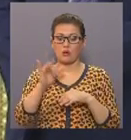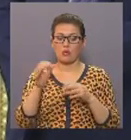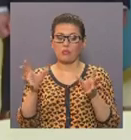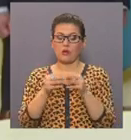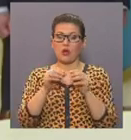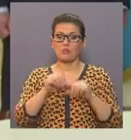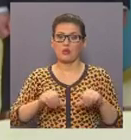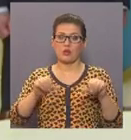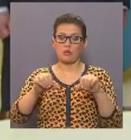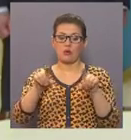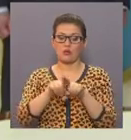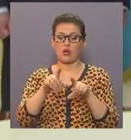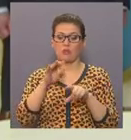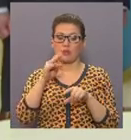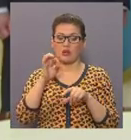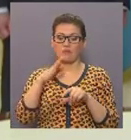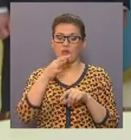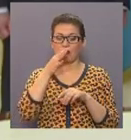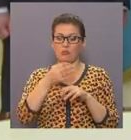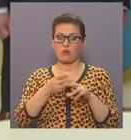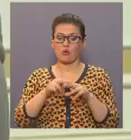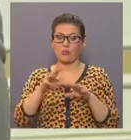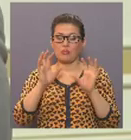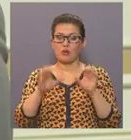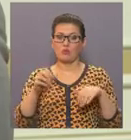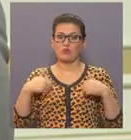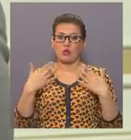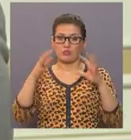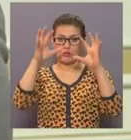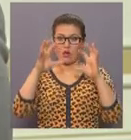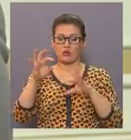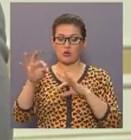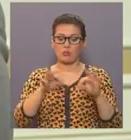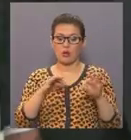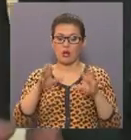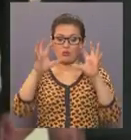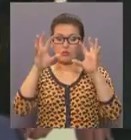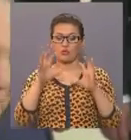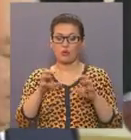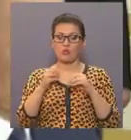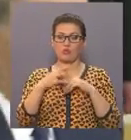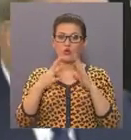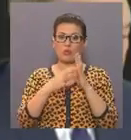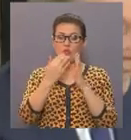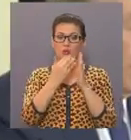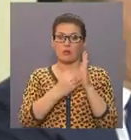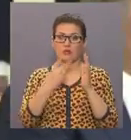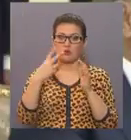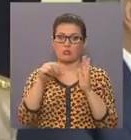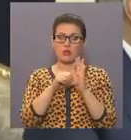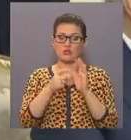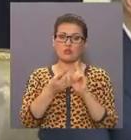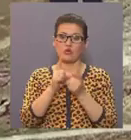Біріккен комиссия төрағасы Нұрлан Әбдіровтің айтуынша, президент ұсынған заң жобасында Конституцияның 19 бабына 26